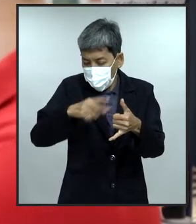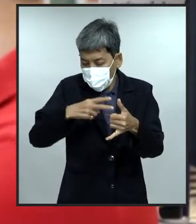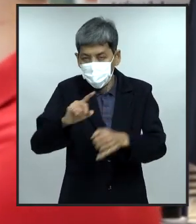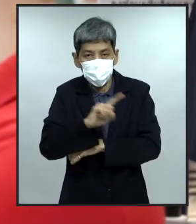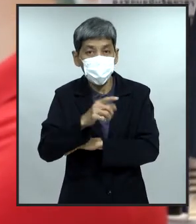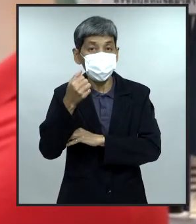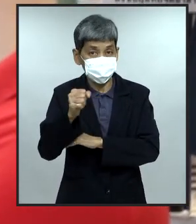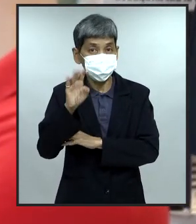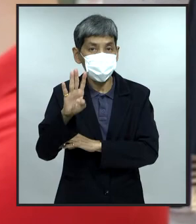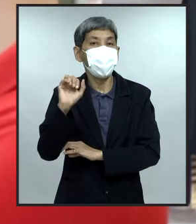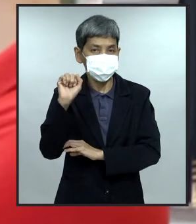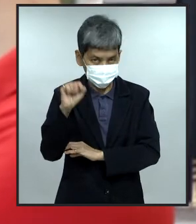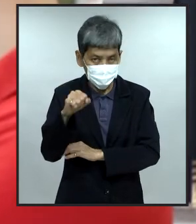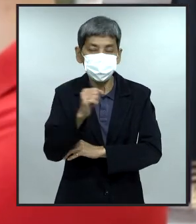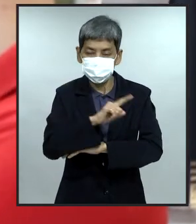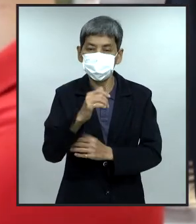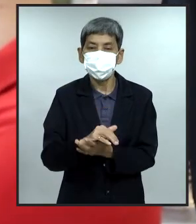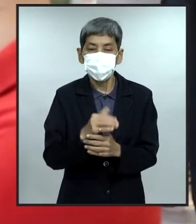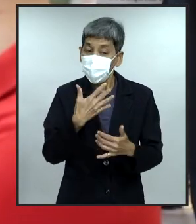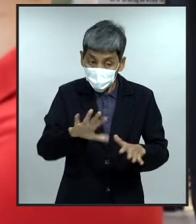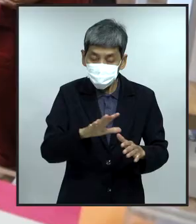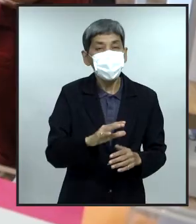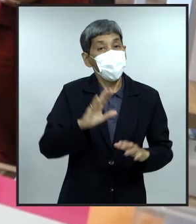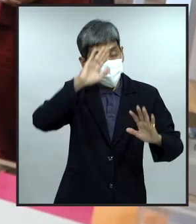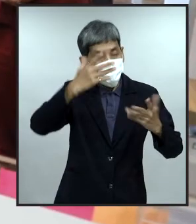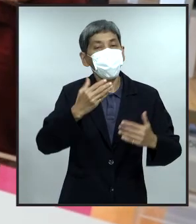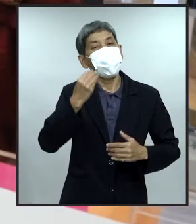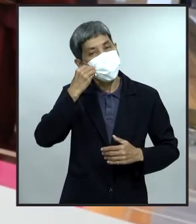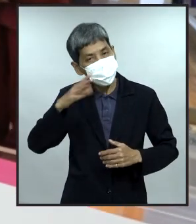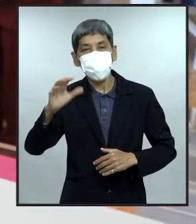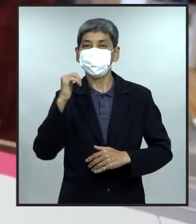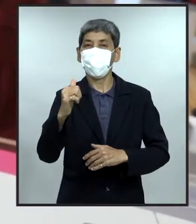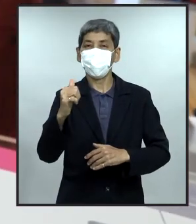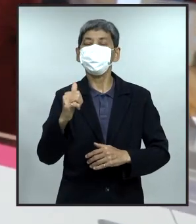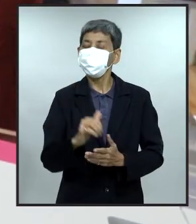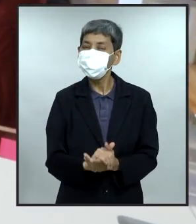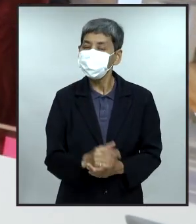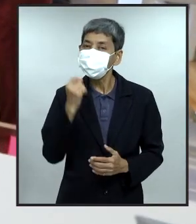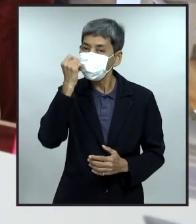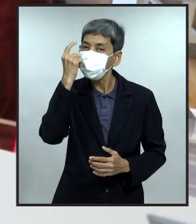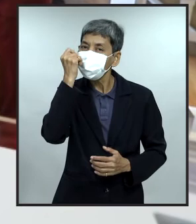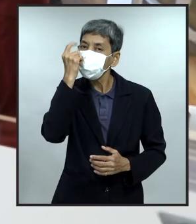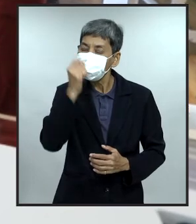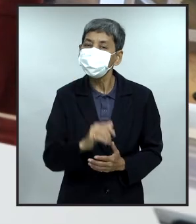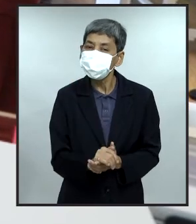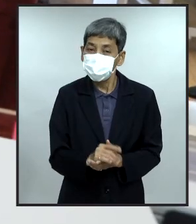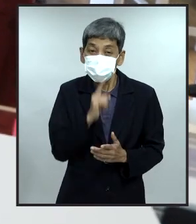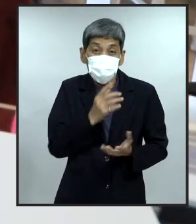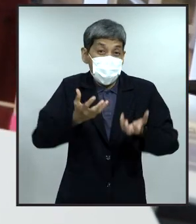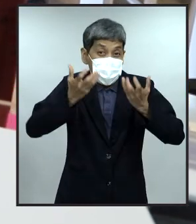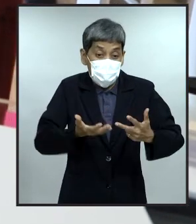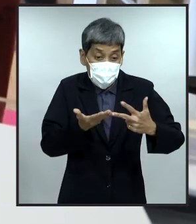14วันพอเสร็จแล้วก็สามารถส่งตัวกลับบ้านได้เลย ใช่ นี่เอง แต่ถ้าเกิดอาการรุนแรงมากขึ้